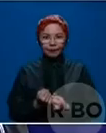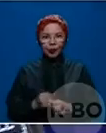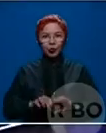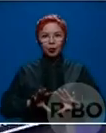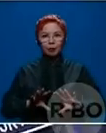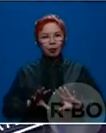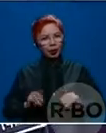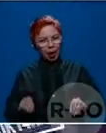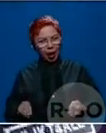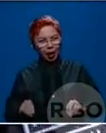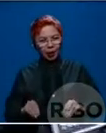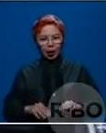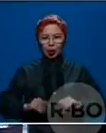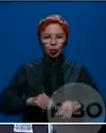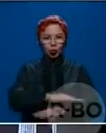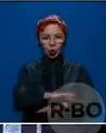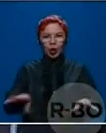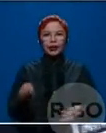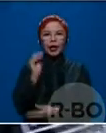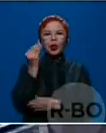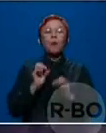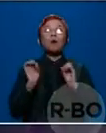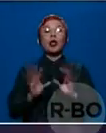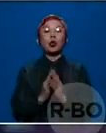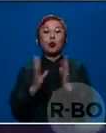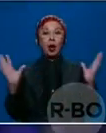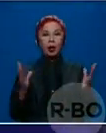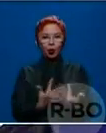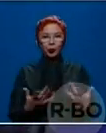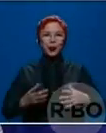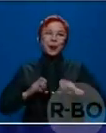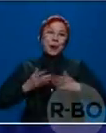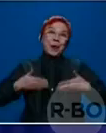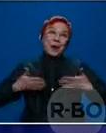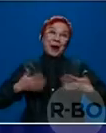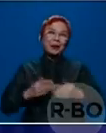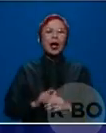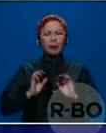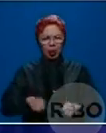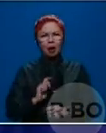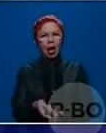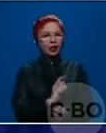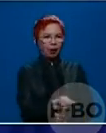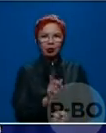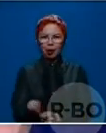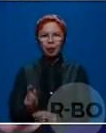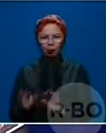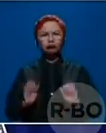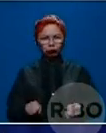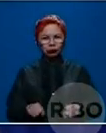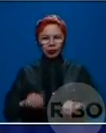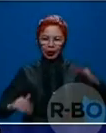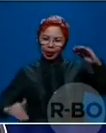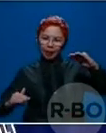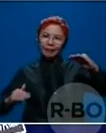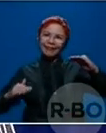pekerjaan lapangan pekerjaan di Jakarta semakin terbuka masyarakatnya semakin baik memiliki daya beli yang baik pula dengan sendirinya ketimpangan